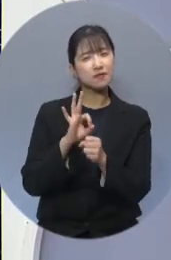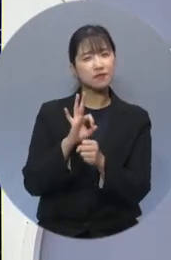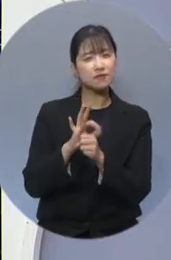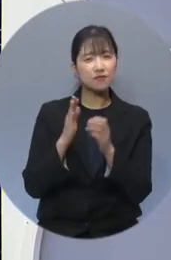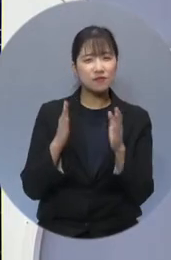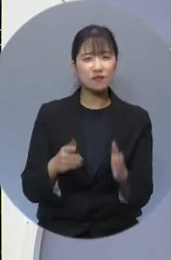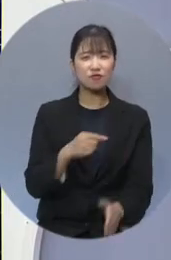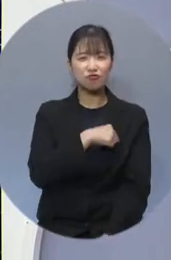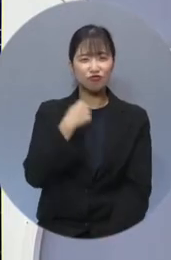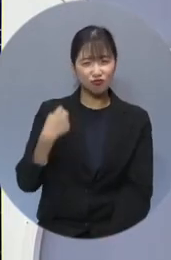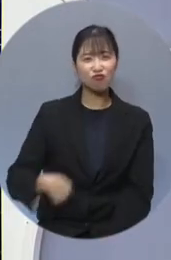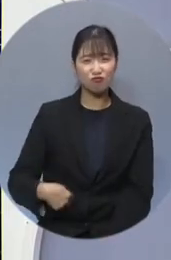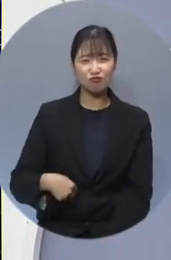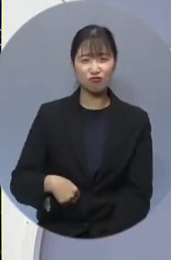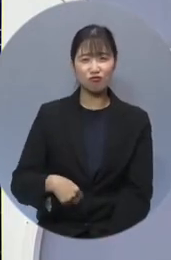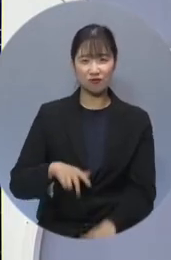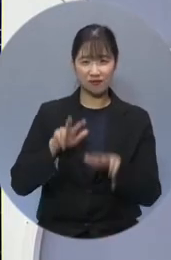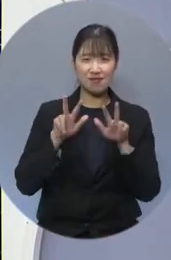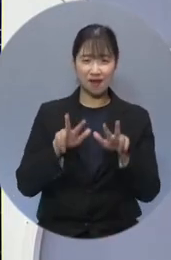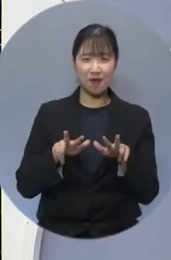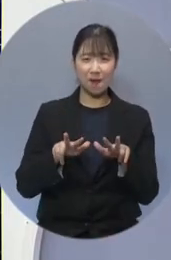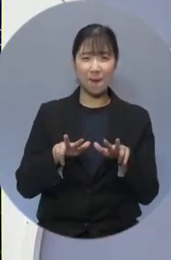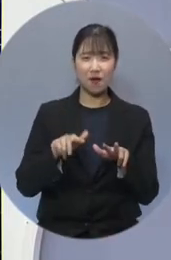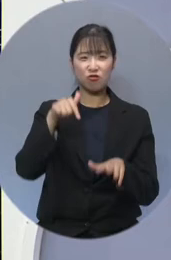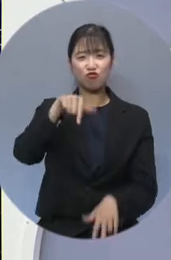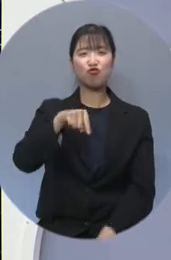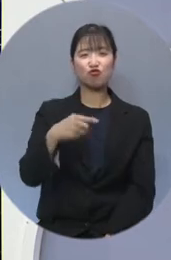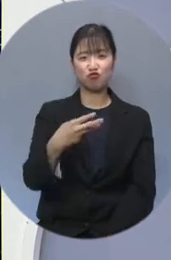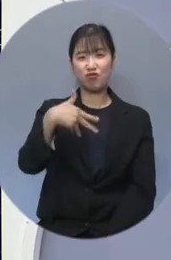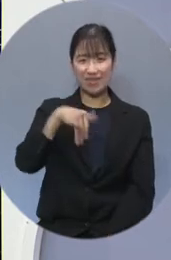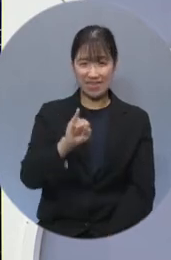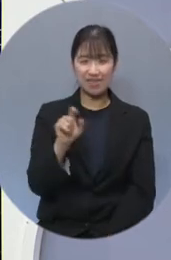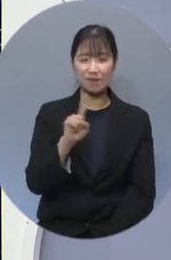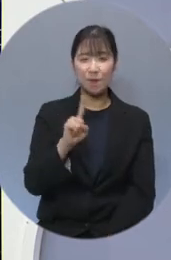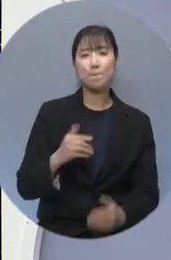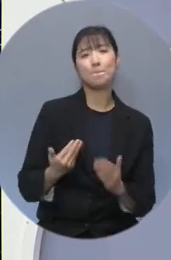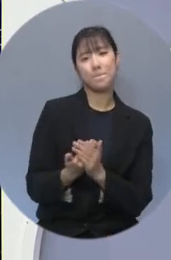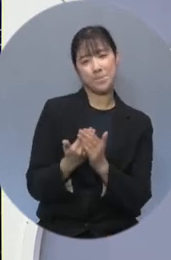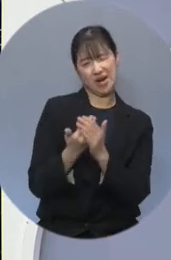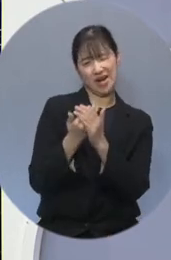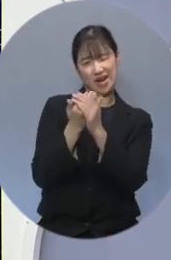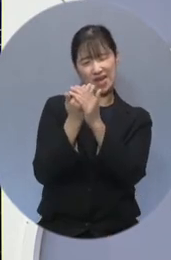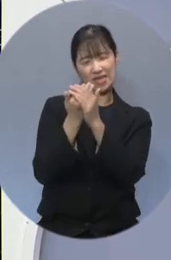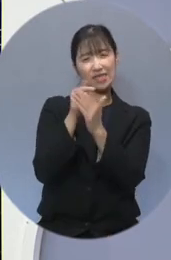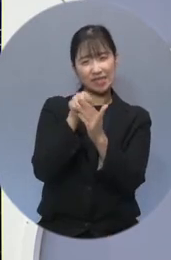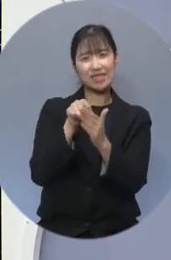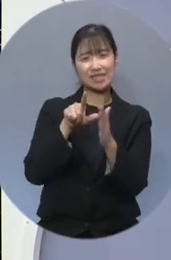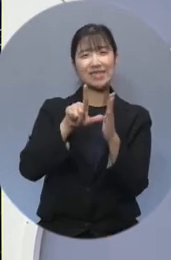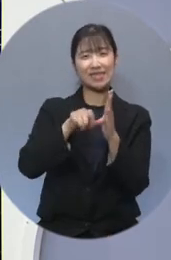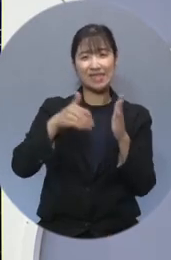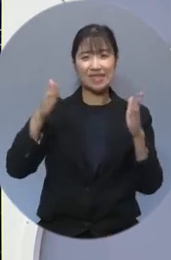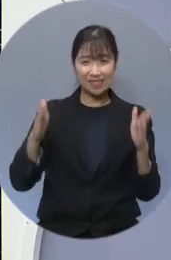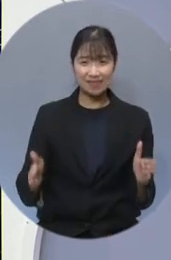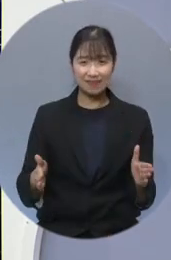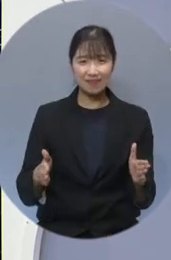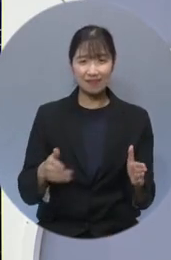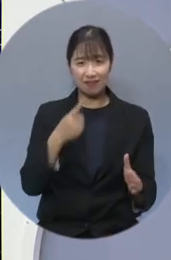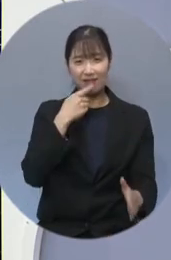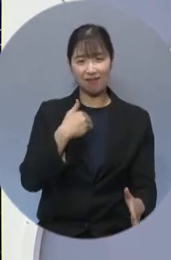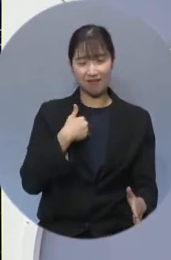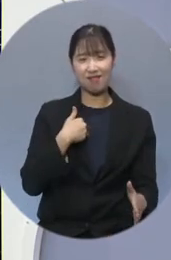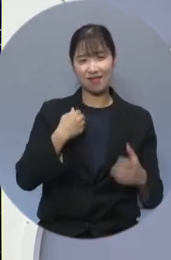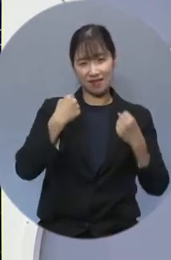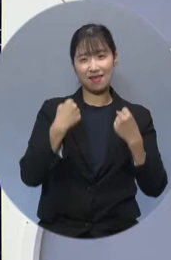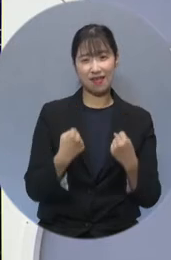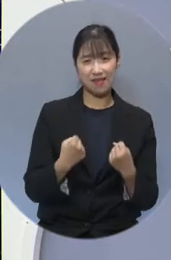막 굴기라고 하죠. 이제 중국이 몸집을 키우기 시작하는 그런 역동적인 시간에 제가 외교관으로